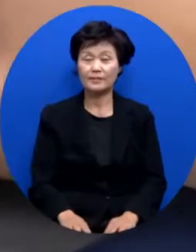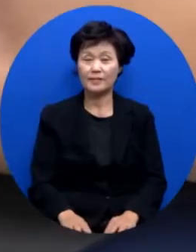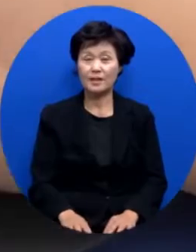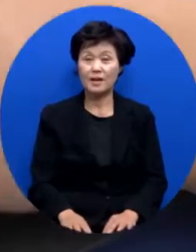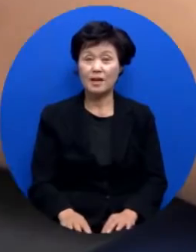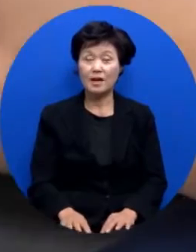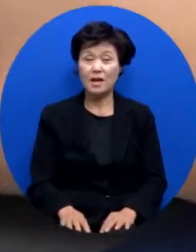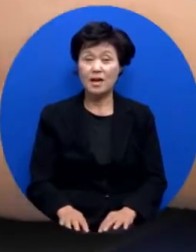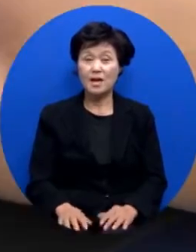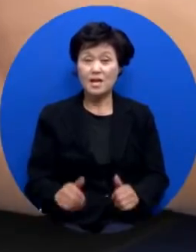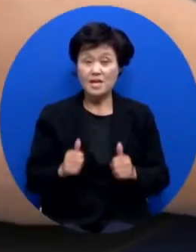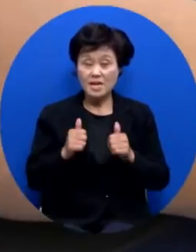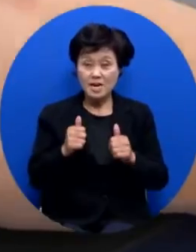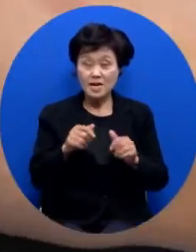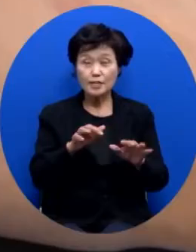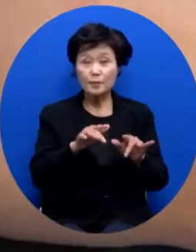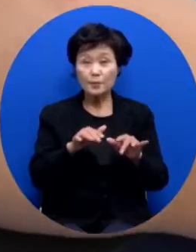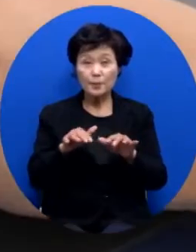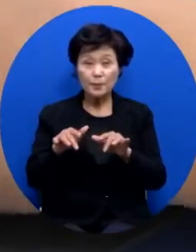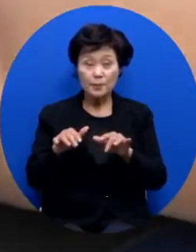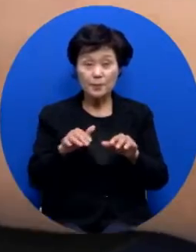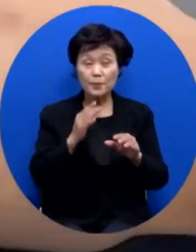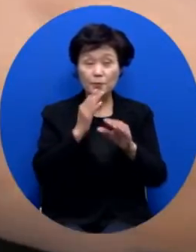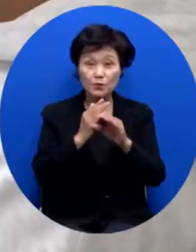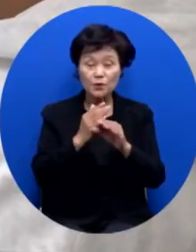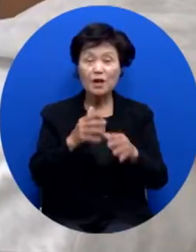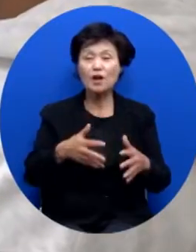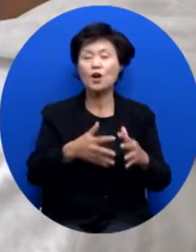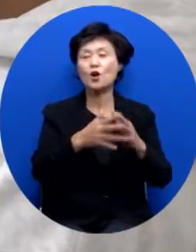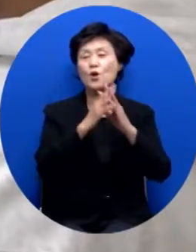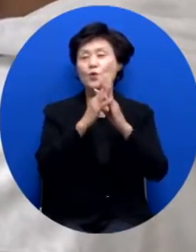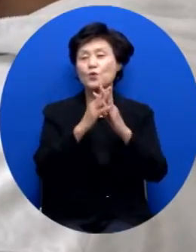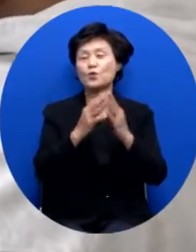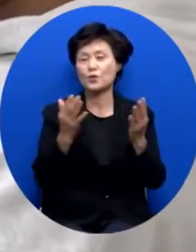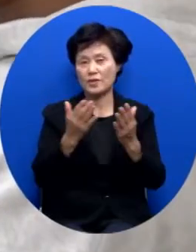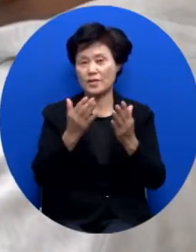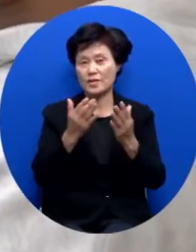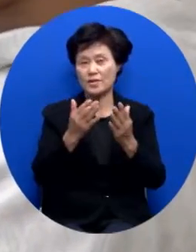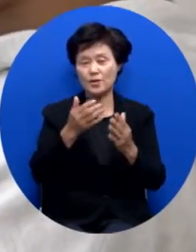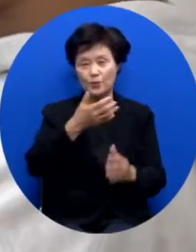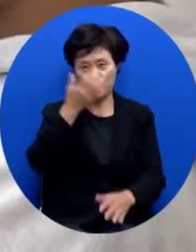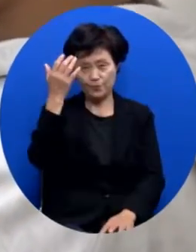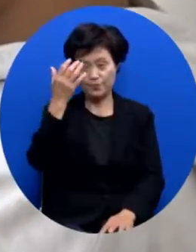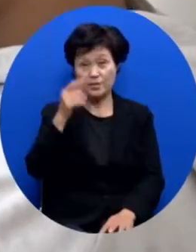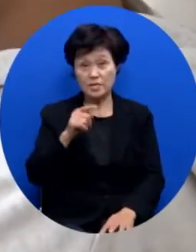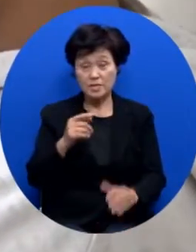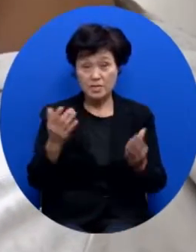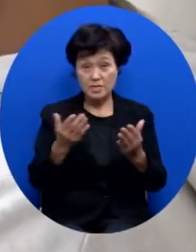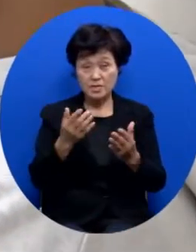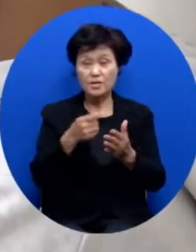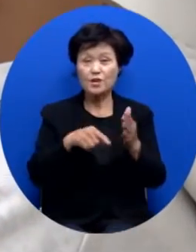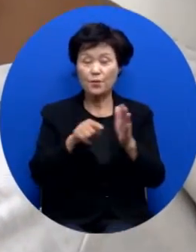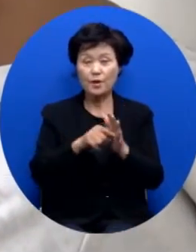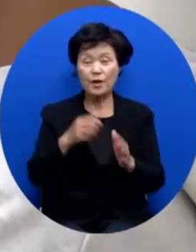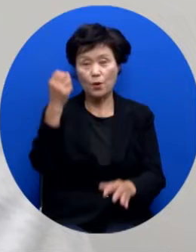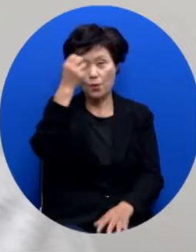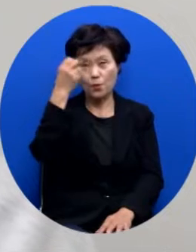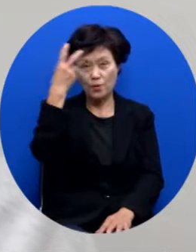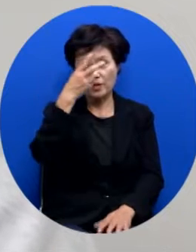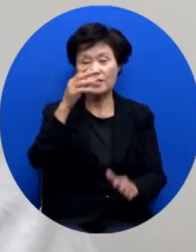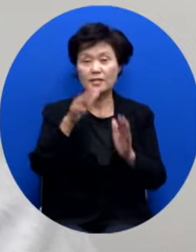작성의 열심인 지영군은 건축 시공사가 꿈입니다이를 위해 11학년 2학기부터